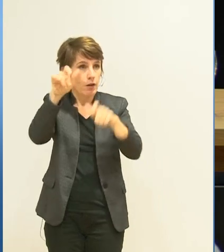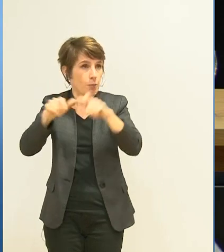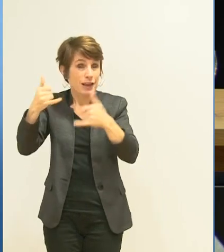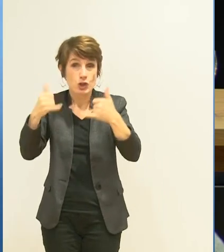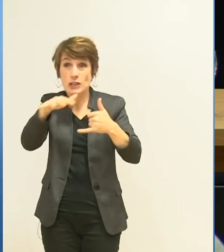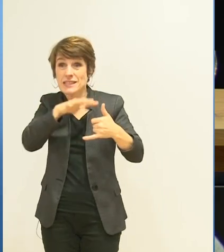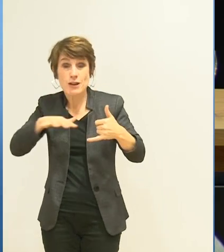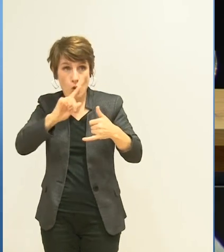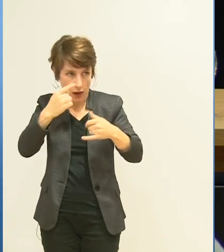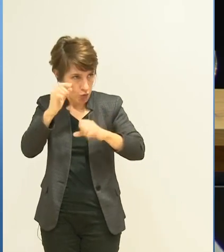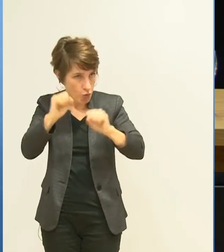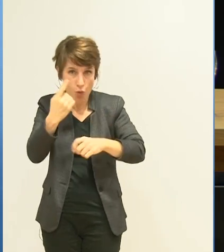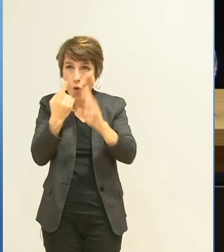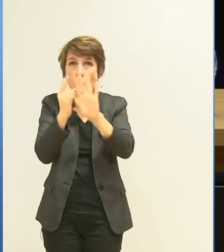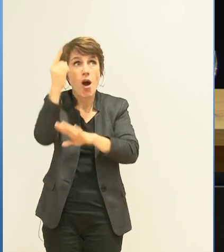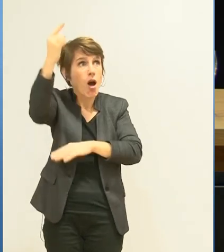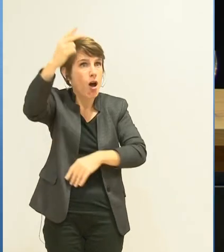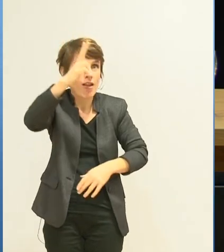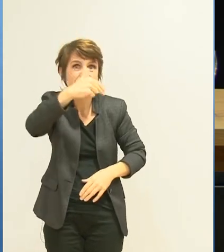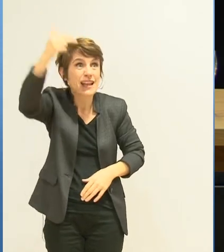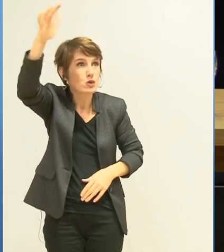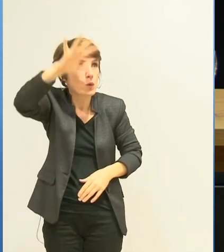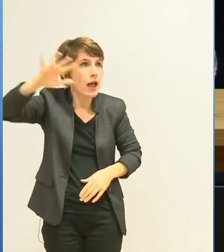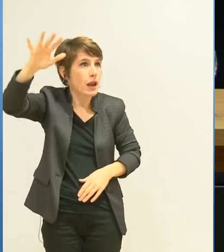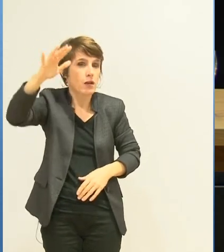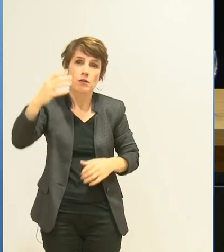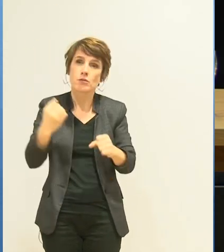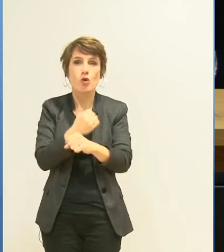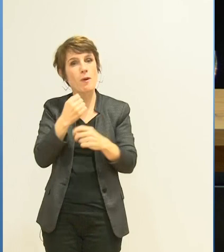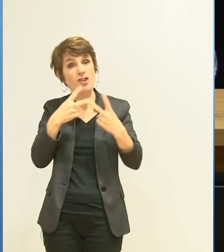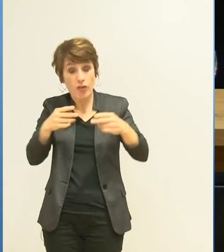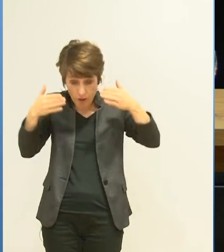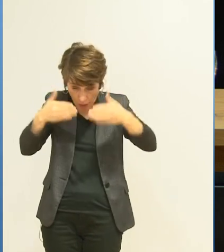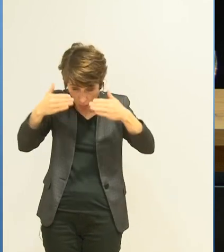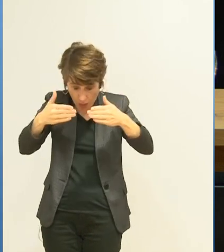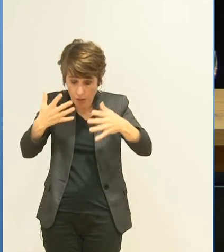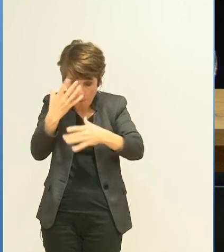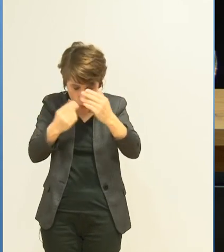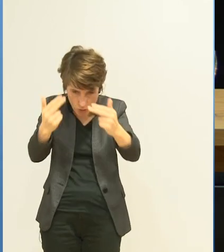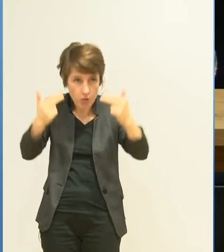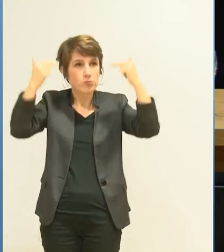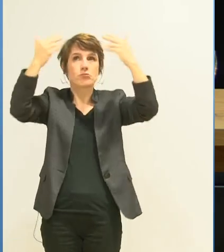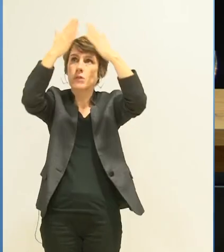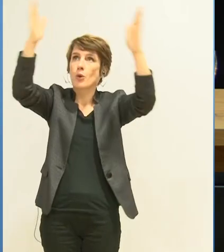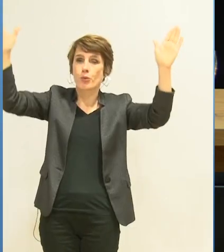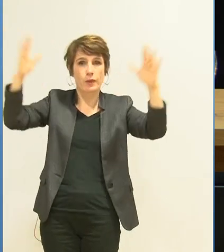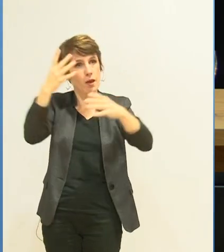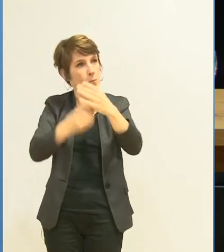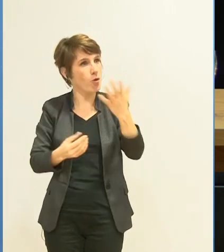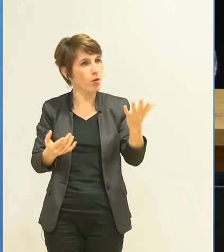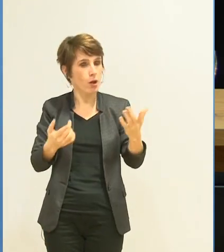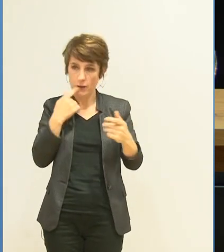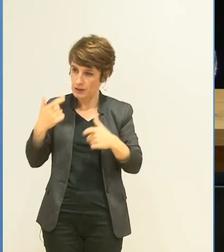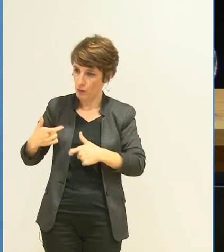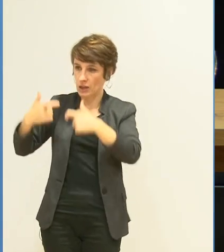grenobloise c'est un manque d'ambition pour notre ville et c'est une attitude un peu méprisante vis-à-vis de nos bâtiments patrimoniaux qui